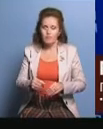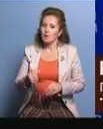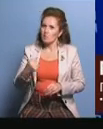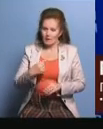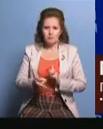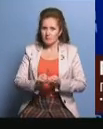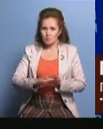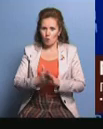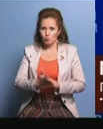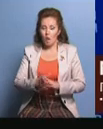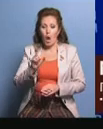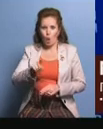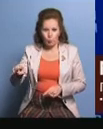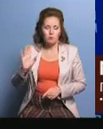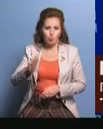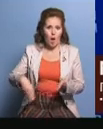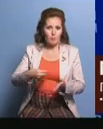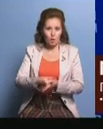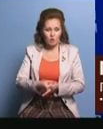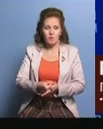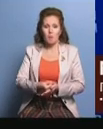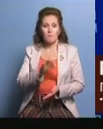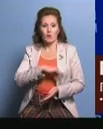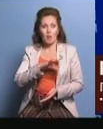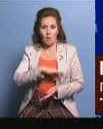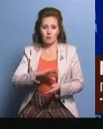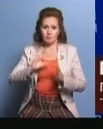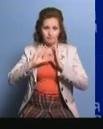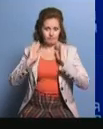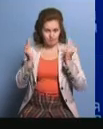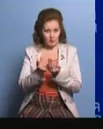будут оплачивать понятное потребление ресурсов в квартире и